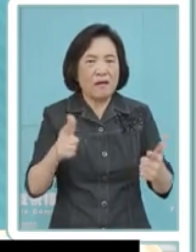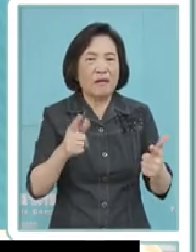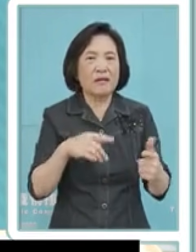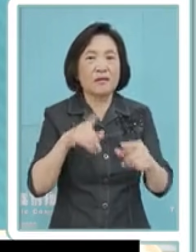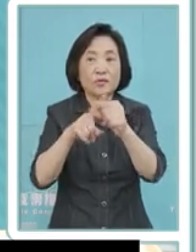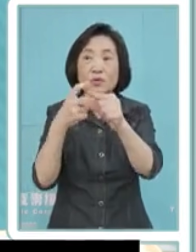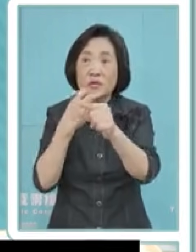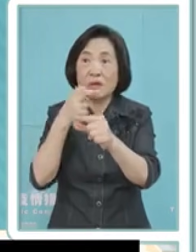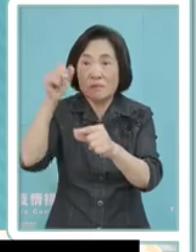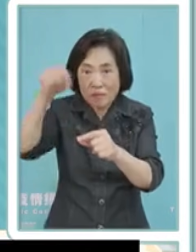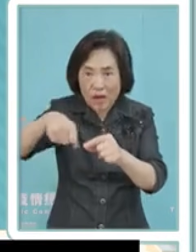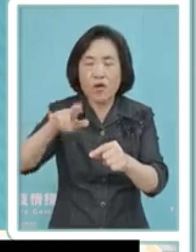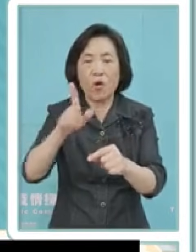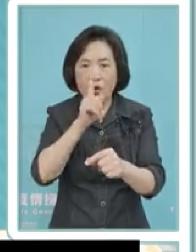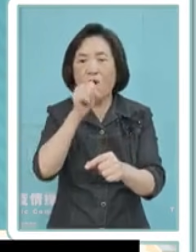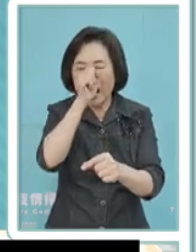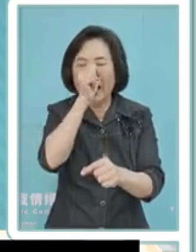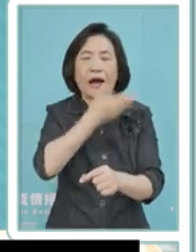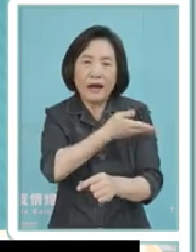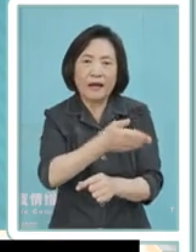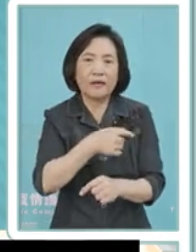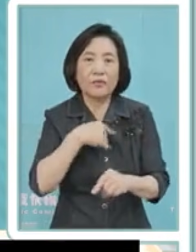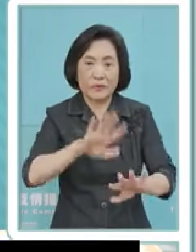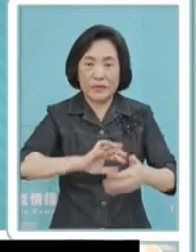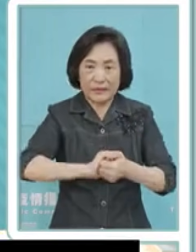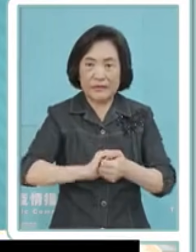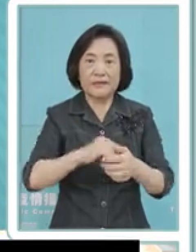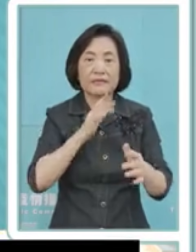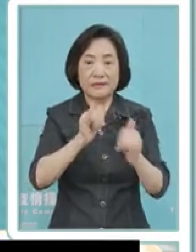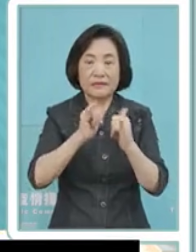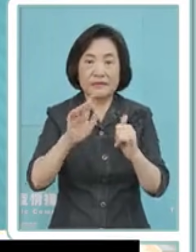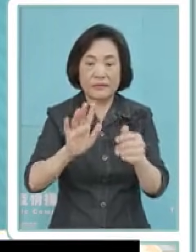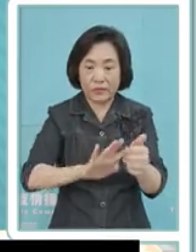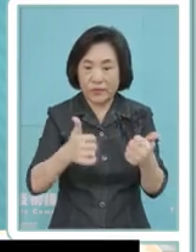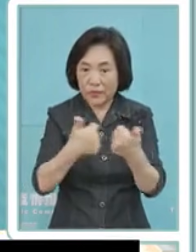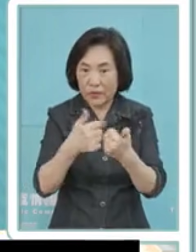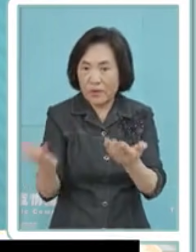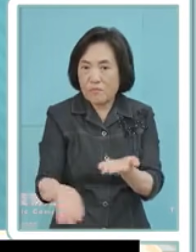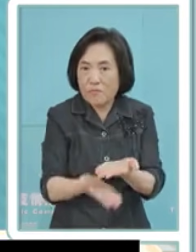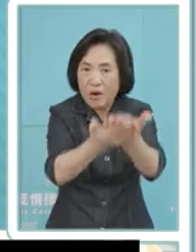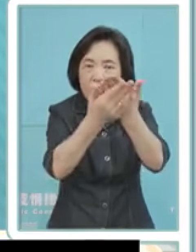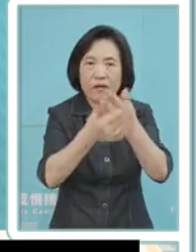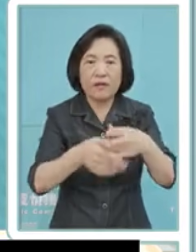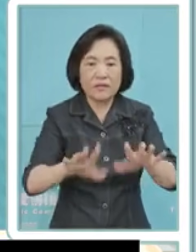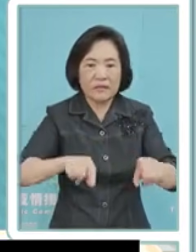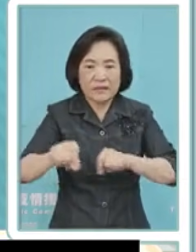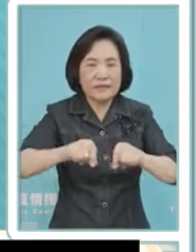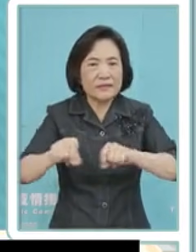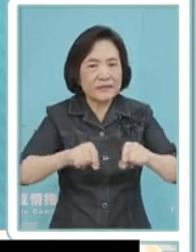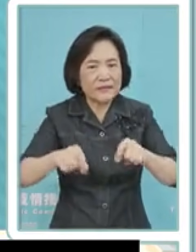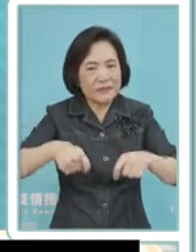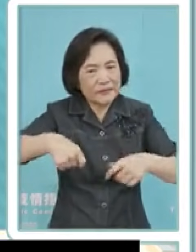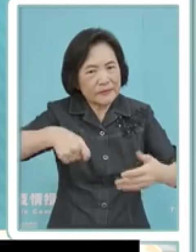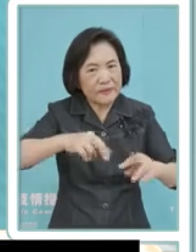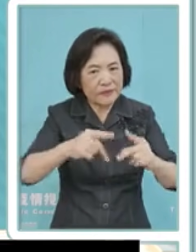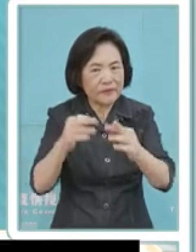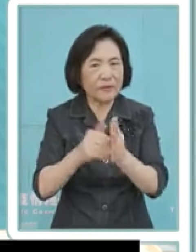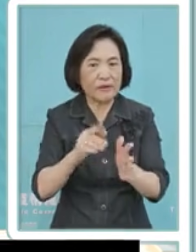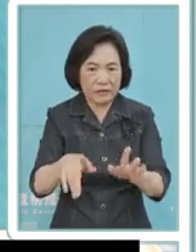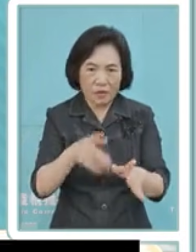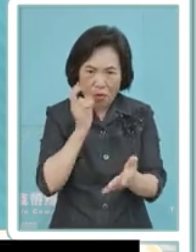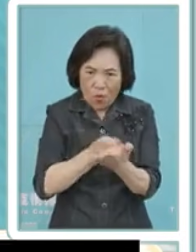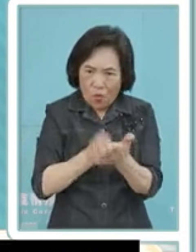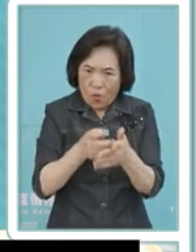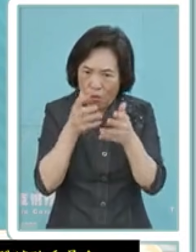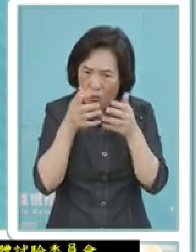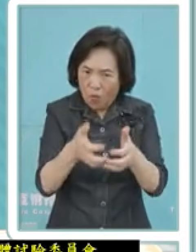经同意要做了，但是我们还是要送那个人体试验委员会，你知道吗？有些还在修改的，所以这个是一个很严谨的一